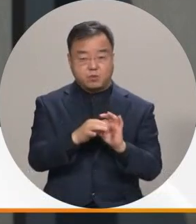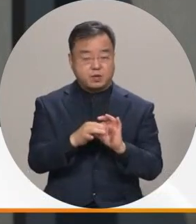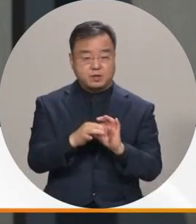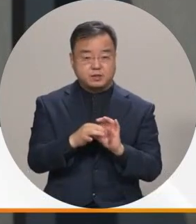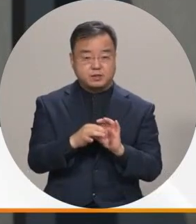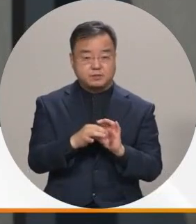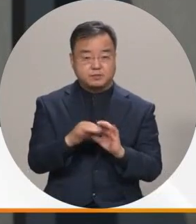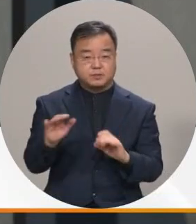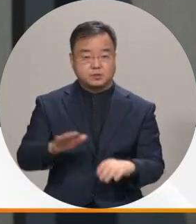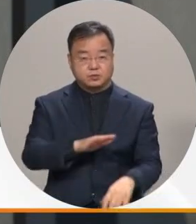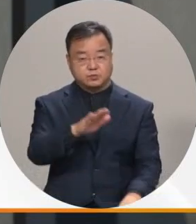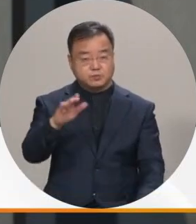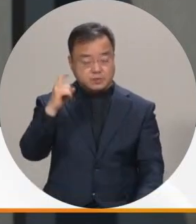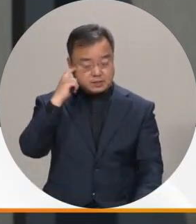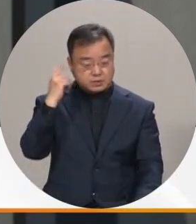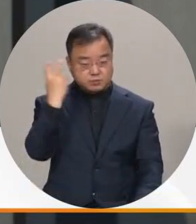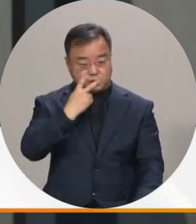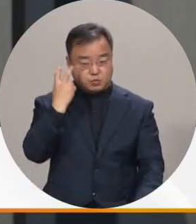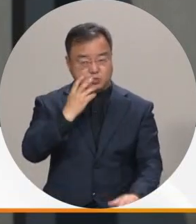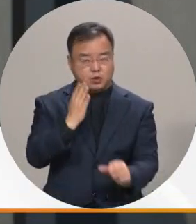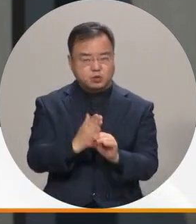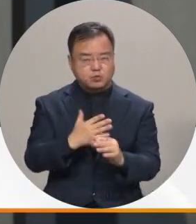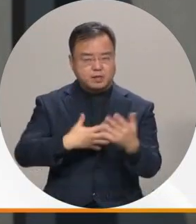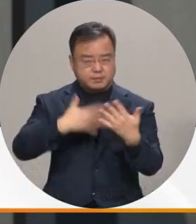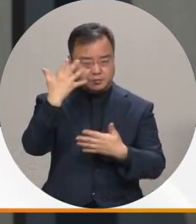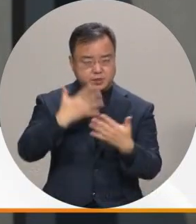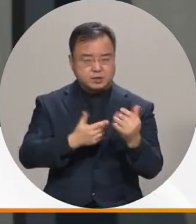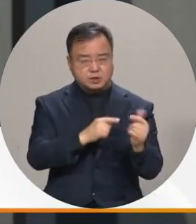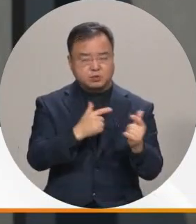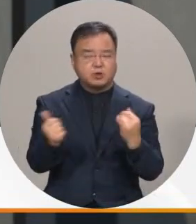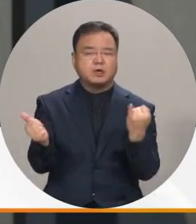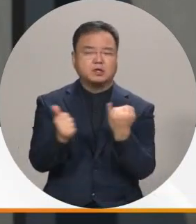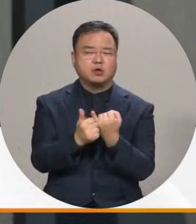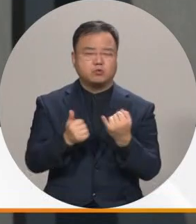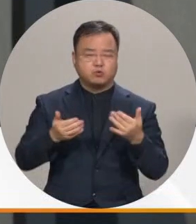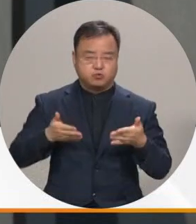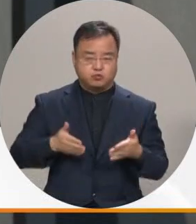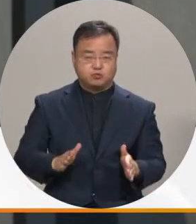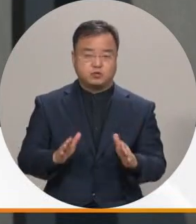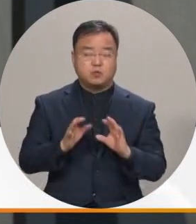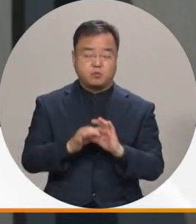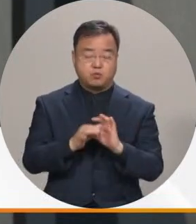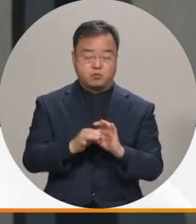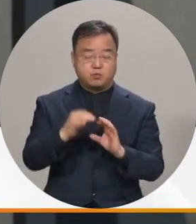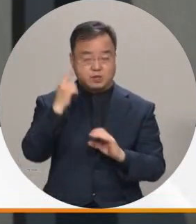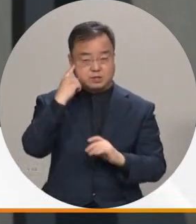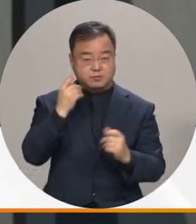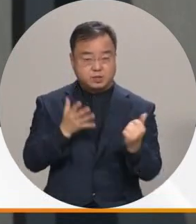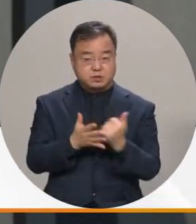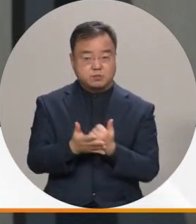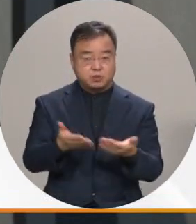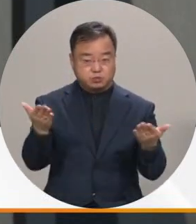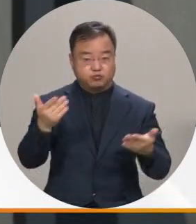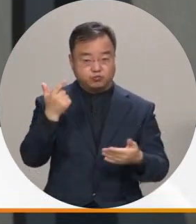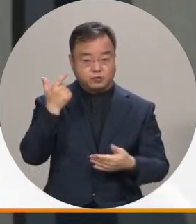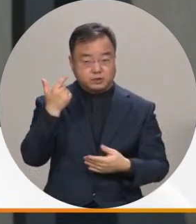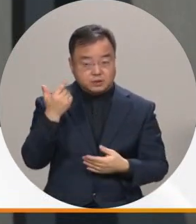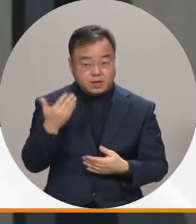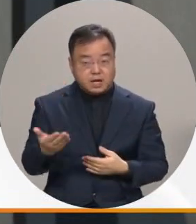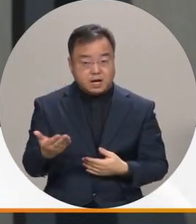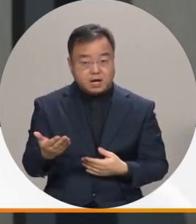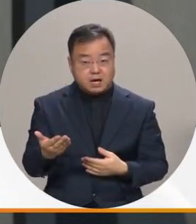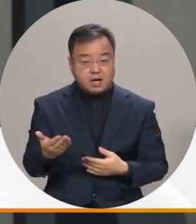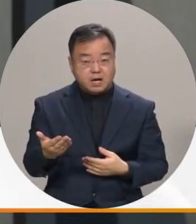저희가 인식 조사에서 미디어가 이런 뭐 결혼 출산 에 대해서 인식에 영향을 주느냐는 걸 물어봤을